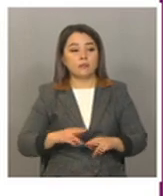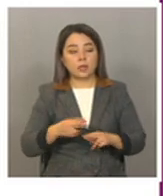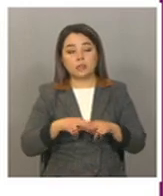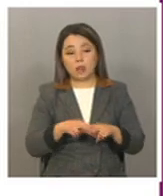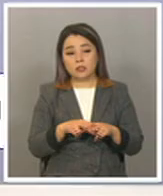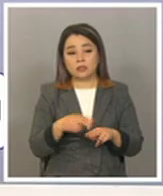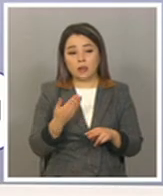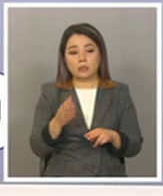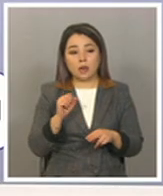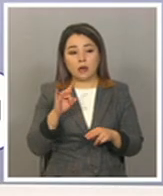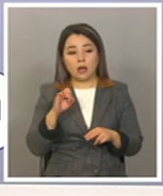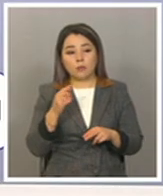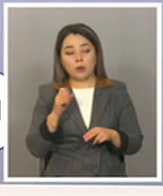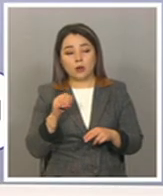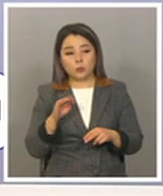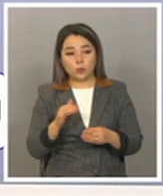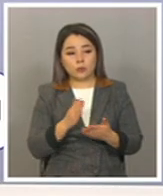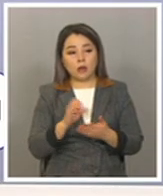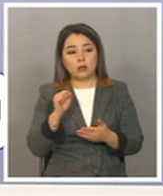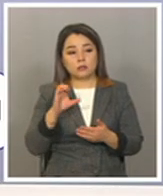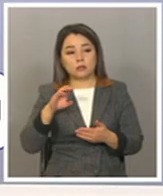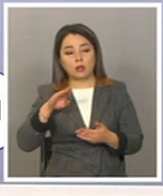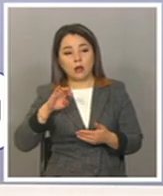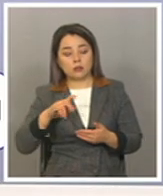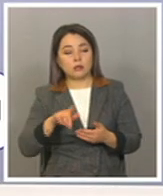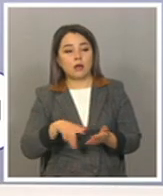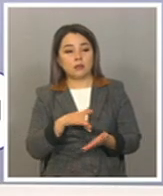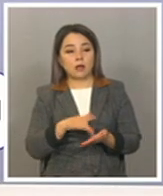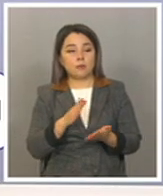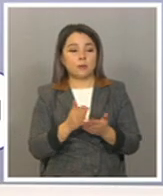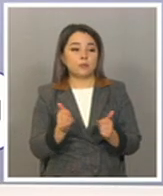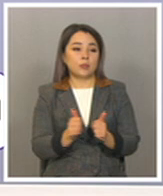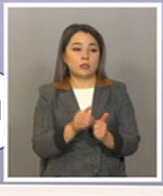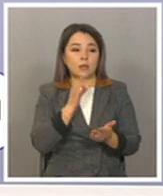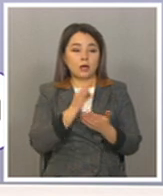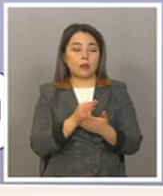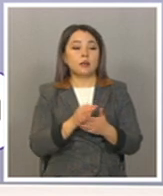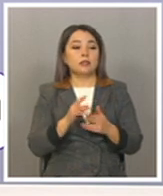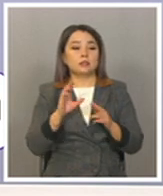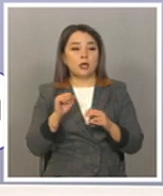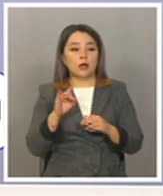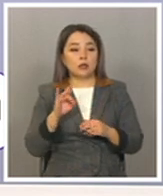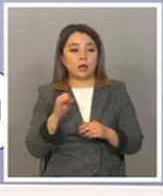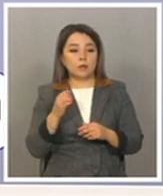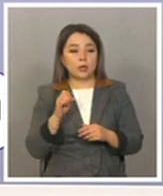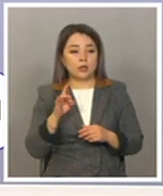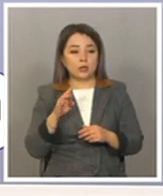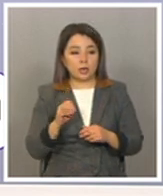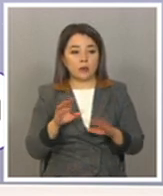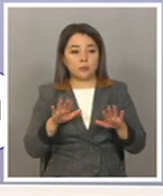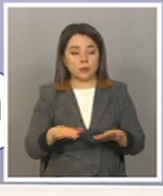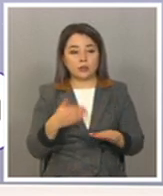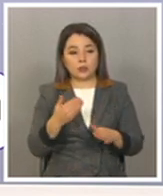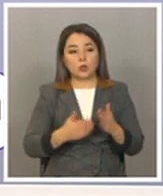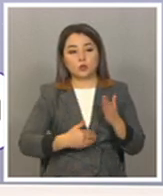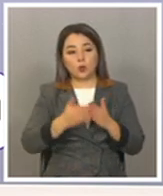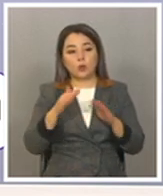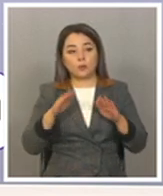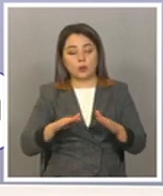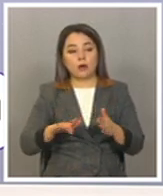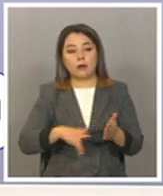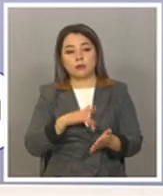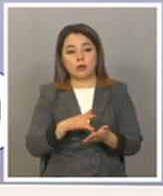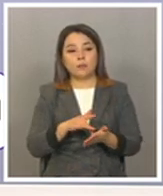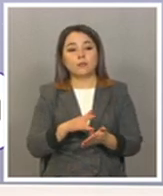қазіргі Астрахан маңындағы қала болды. Кейіннен Сарай Беркеде, яғни Еділдің жоғары бойындағы қала